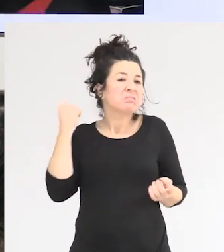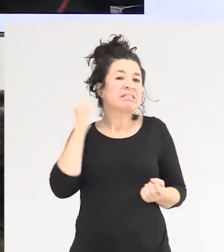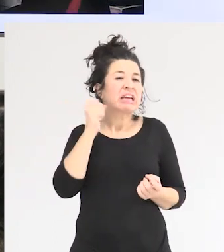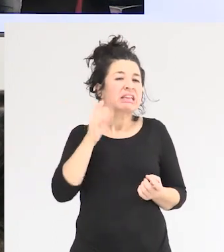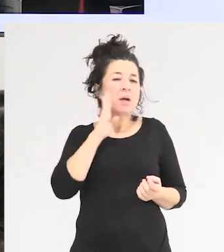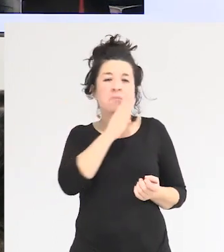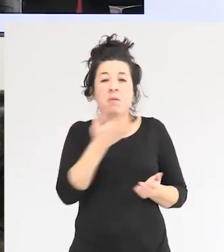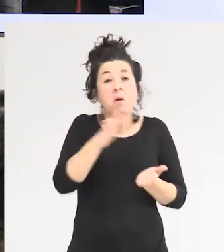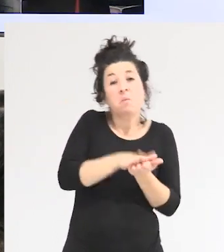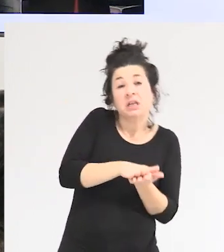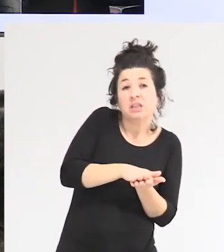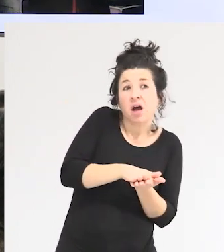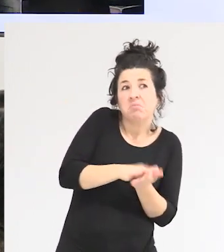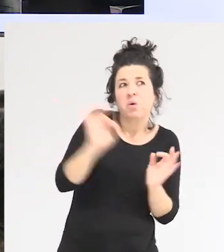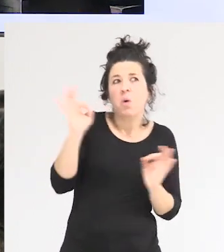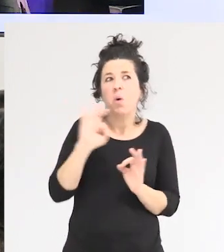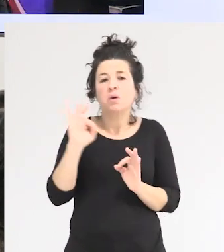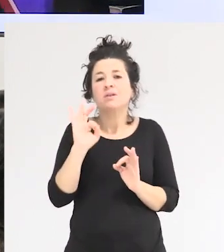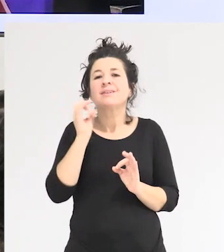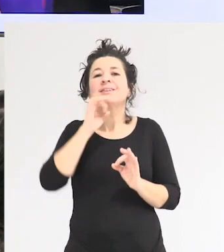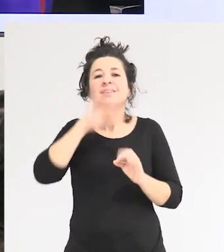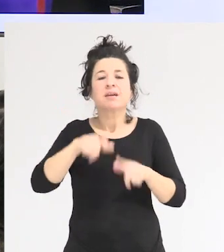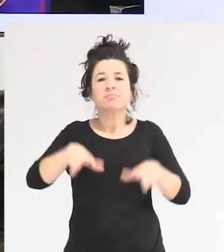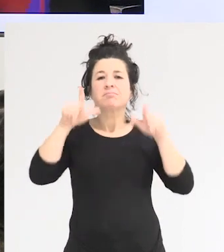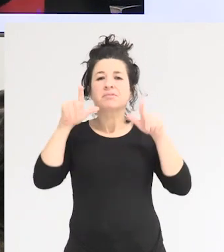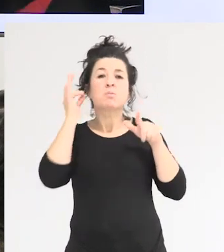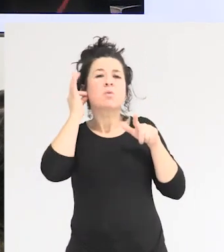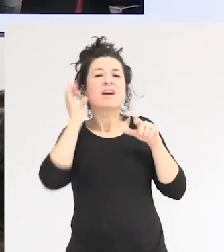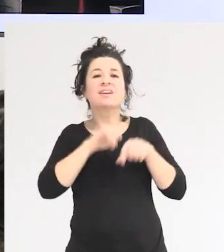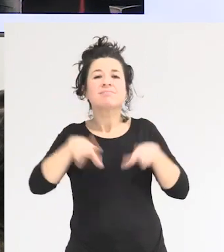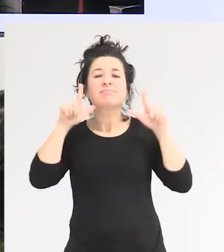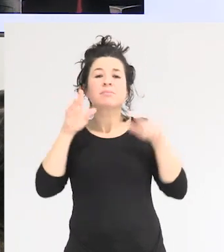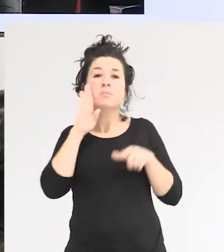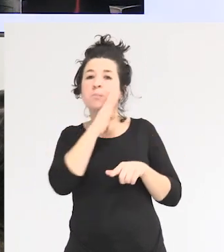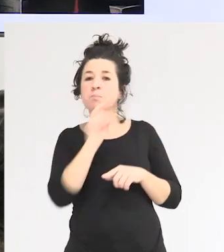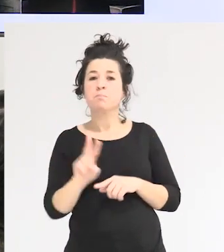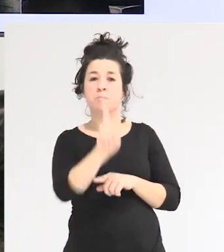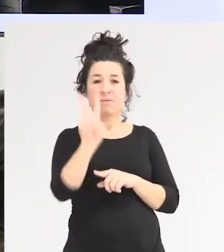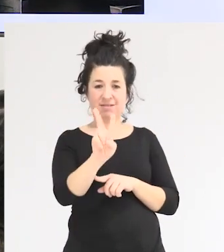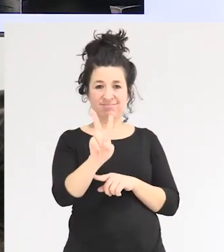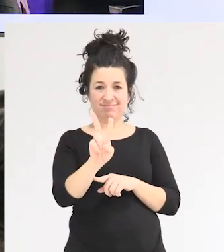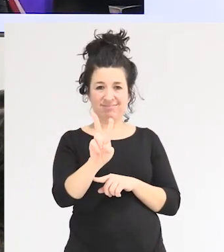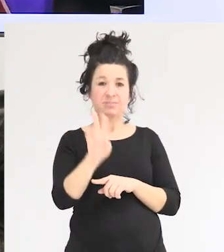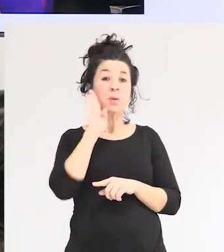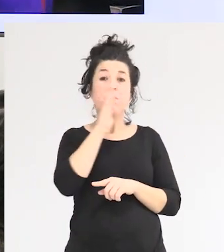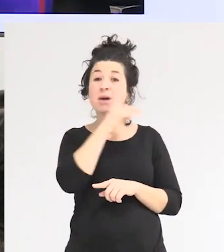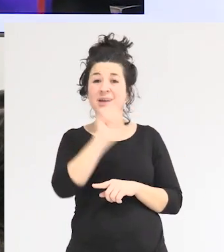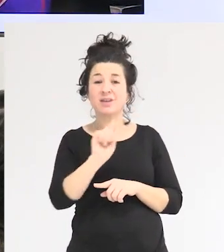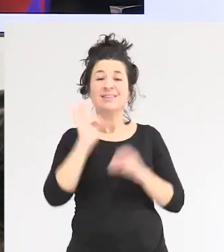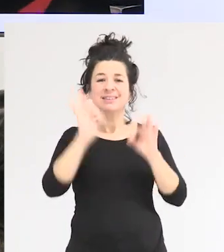eta beste emakume hori dago, amarena egiten, baina ez da ama, bai? Beti da ama